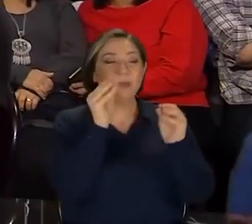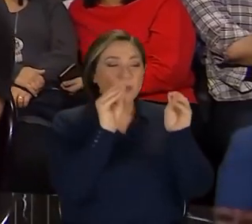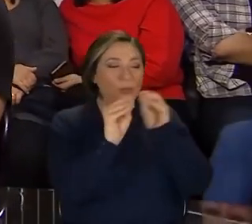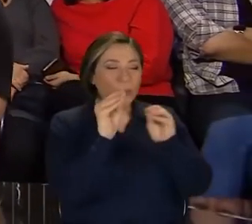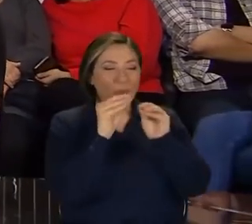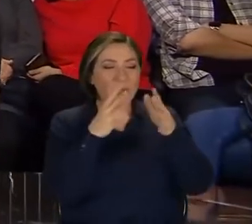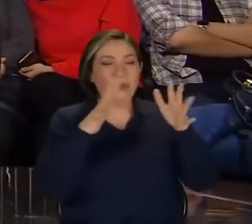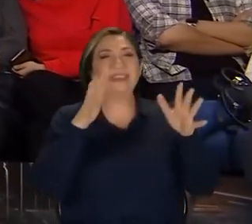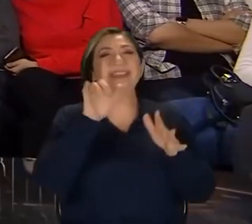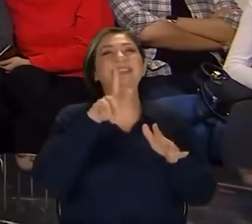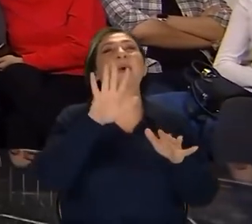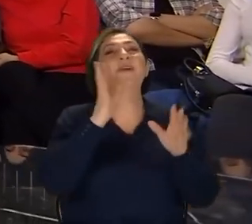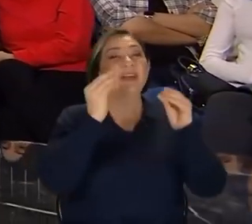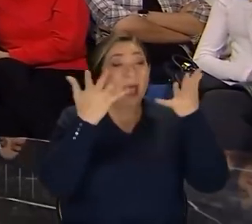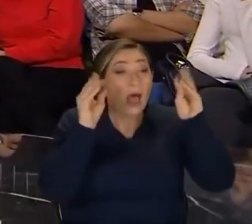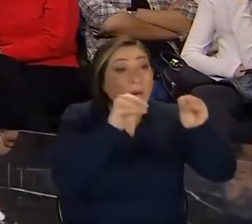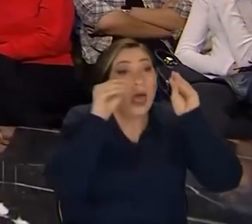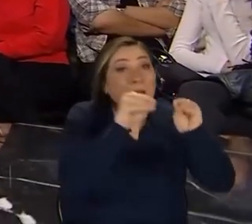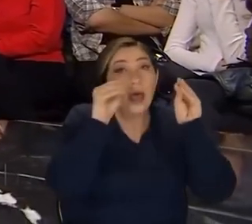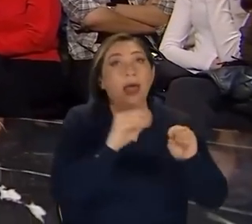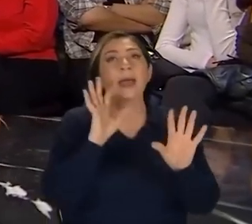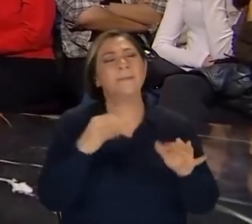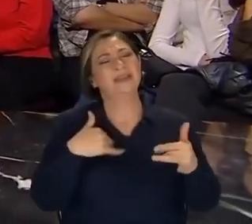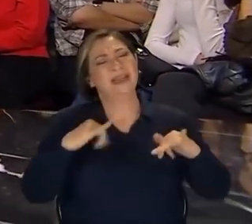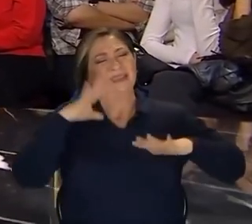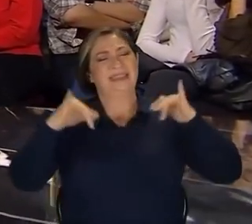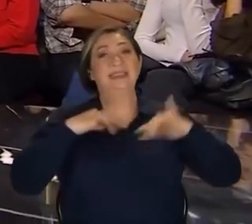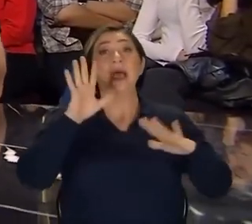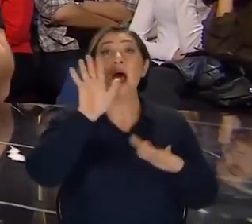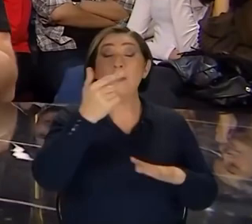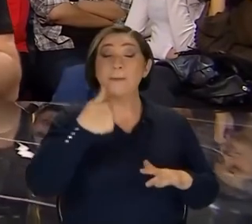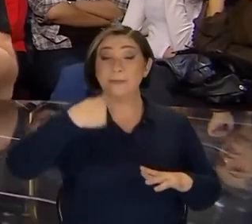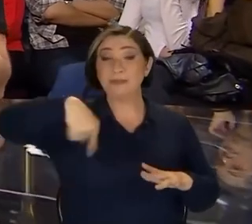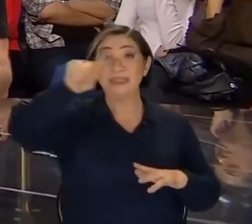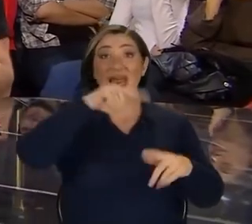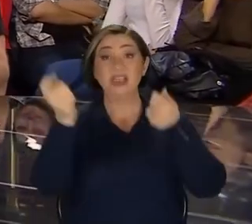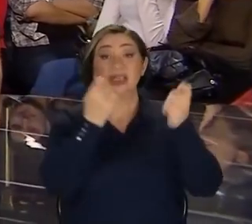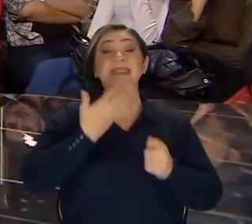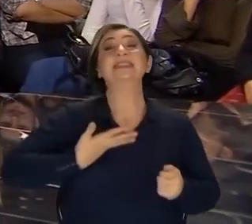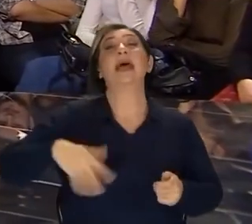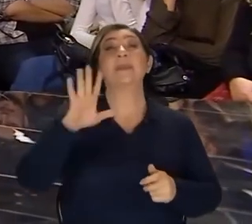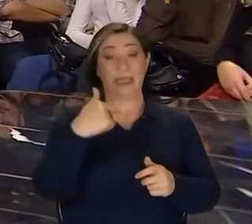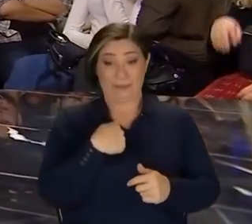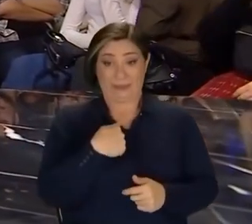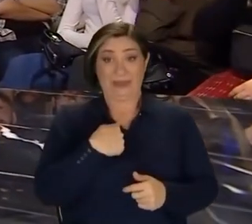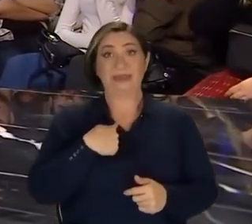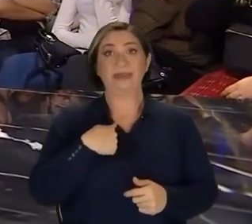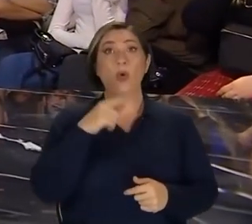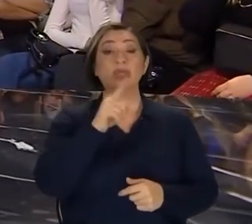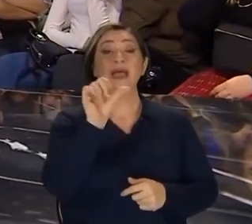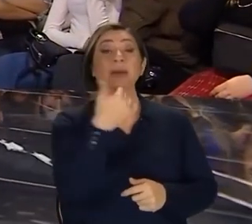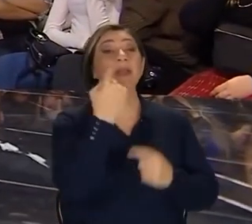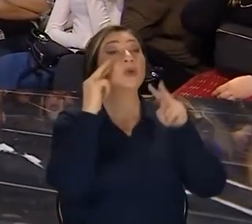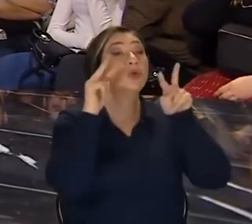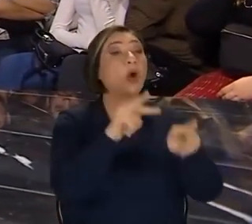ihtiyacı olmayan bir şeyi gereğinden fazla süslemekten hep çekinirim ben. Ama bizler işlerimizi sevmezsek kendimiz, onda bir